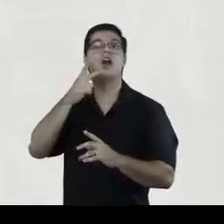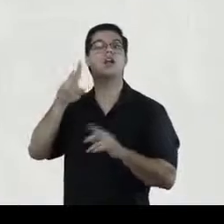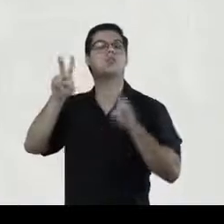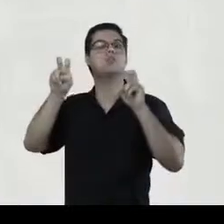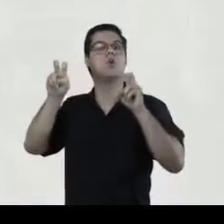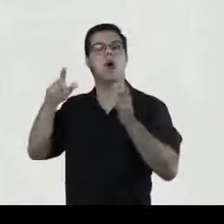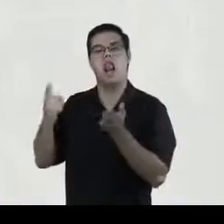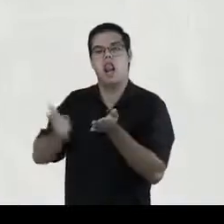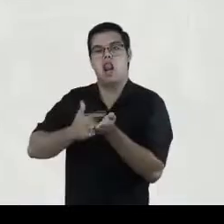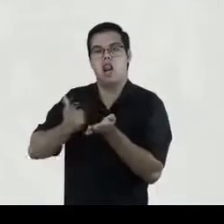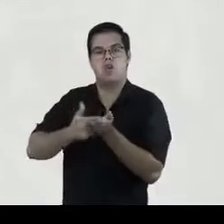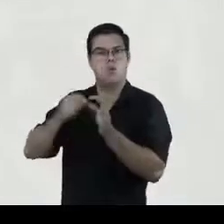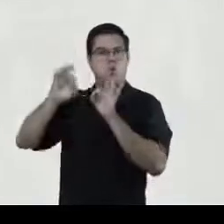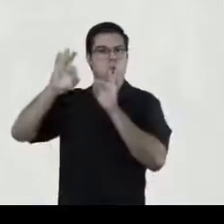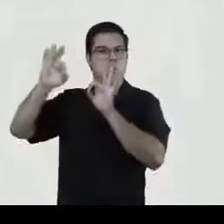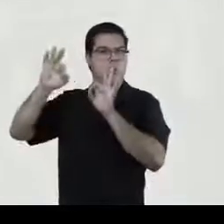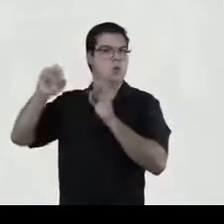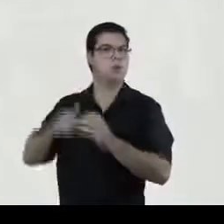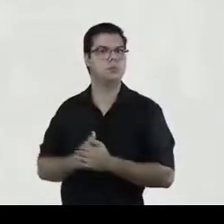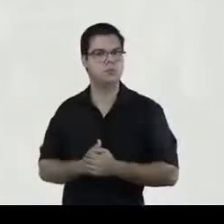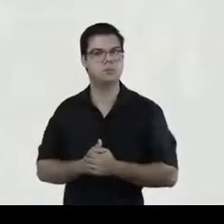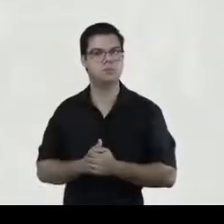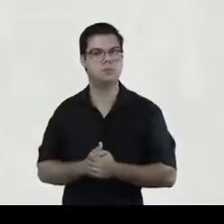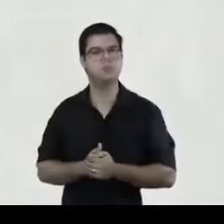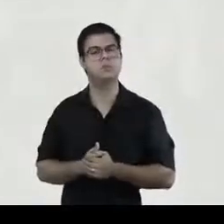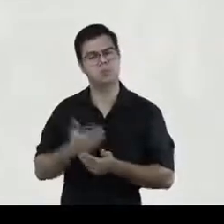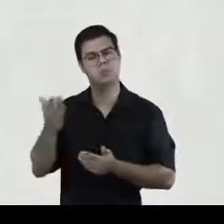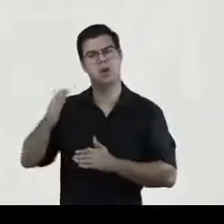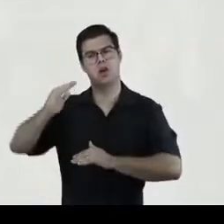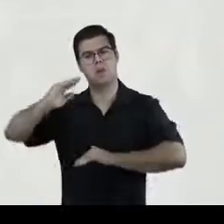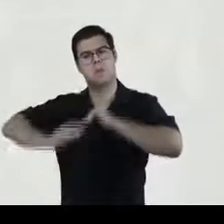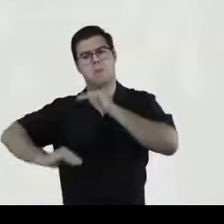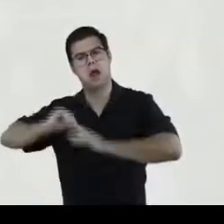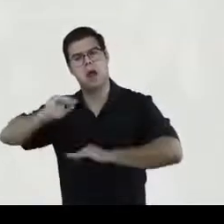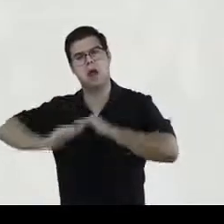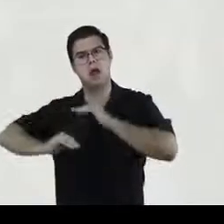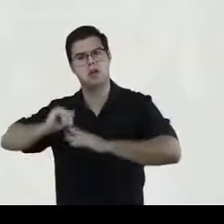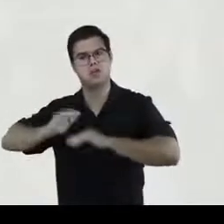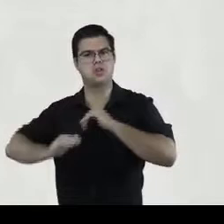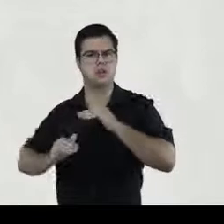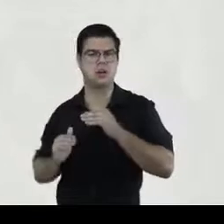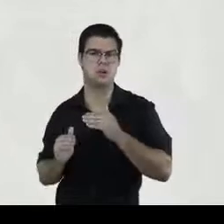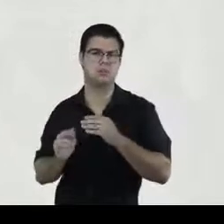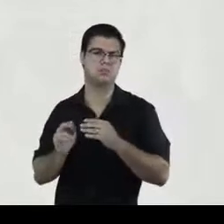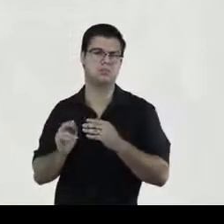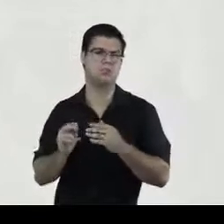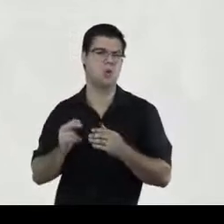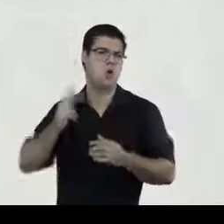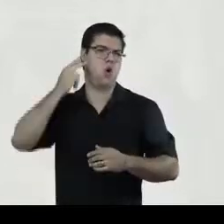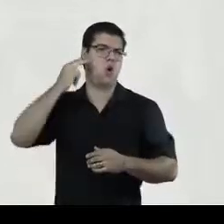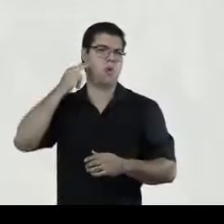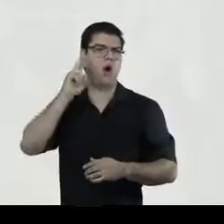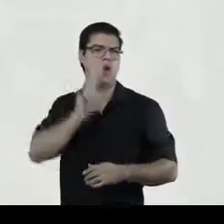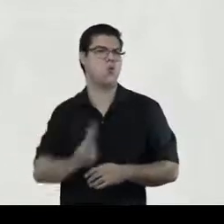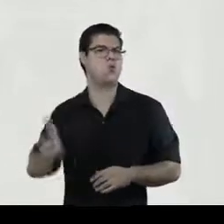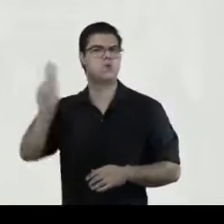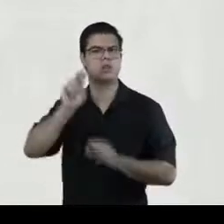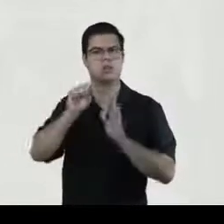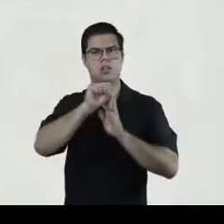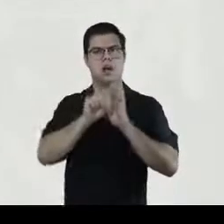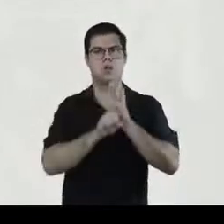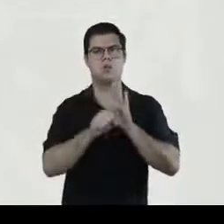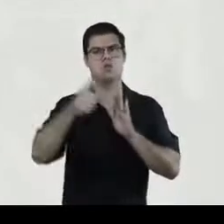C'est une pratique qui a été très en usage au XIXe siècle, comme le montre une exposition qui a eu lieu aux États-Unis en